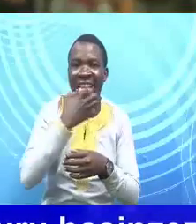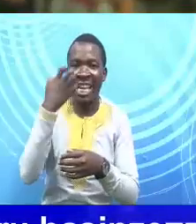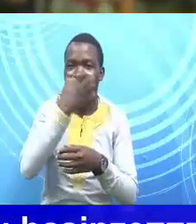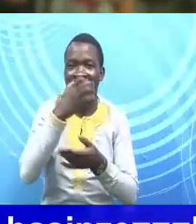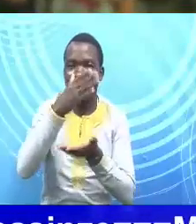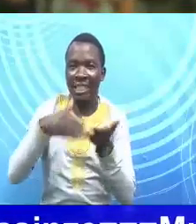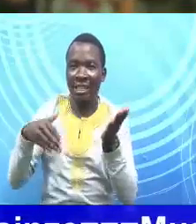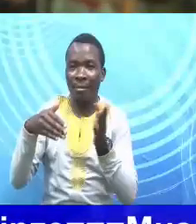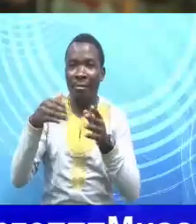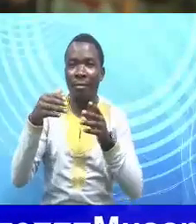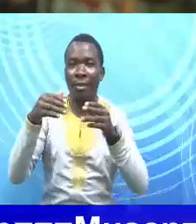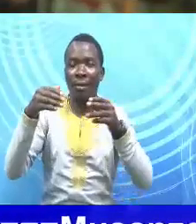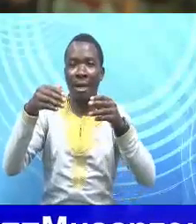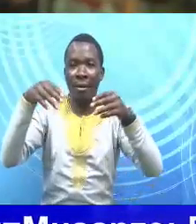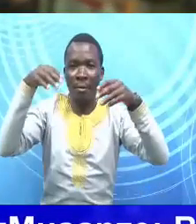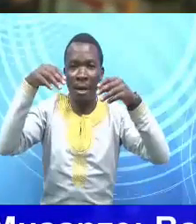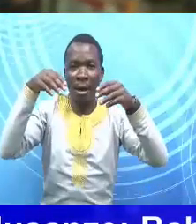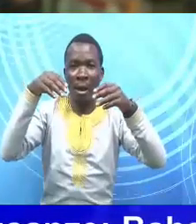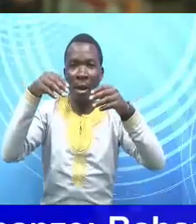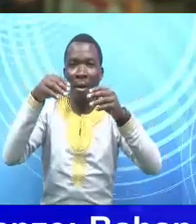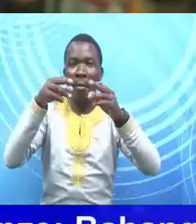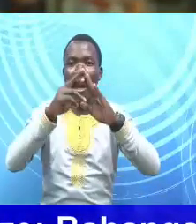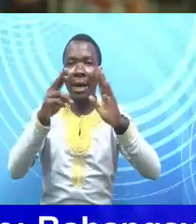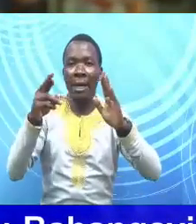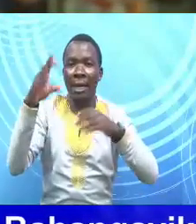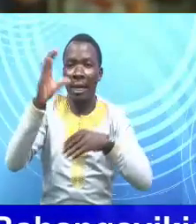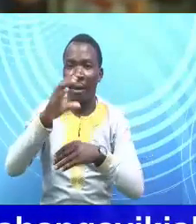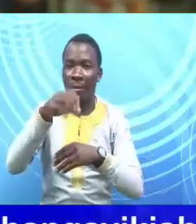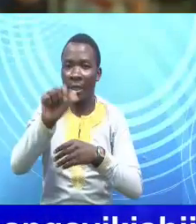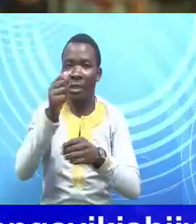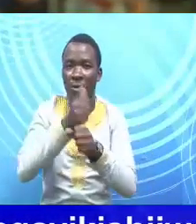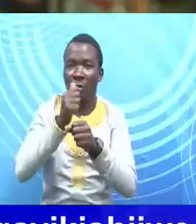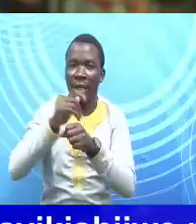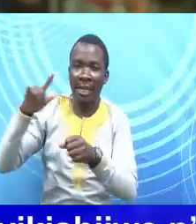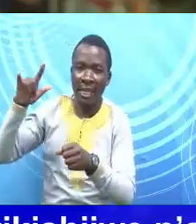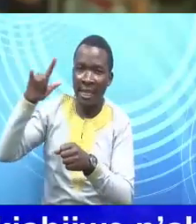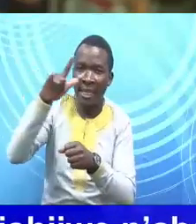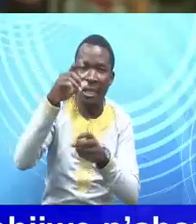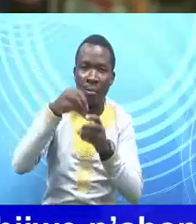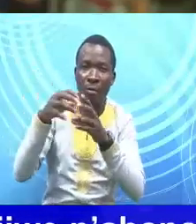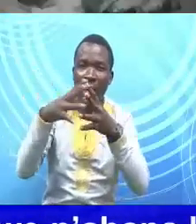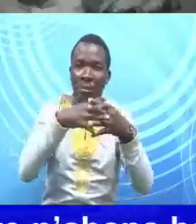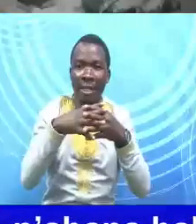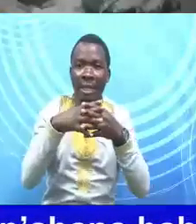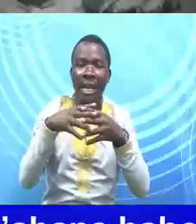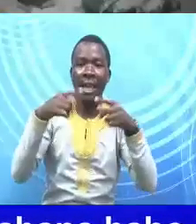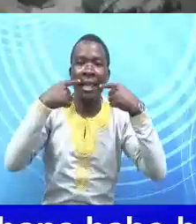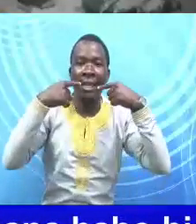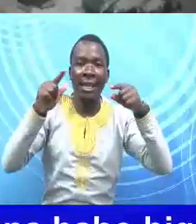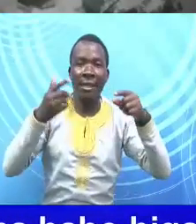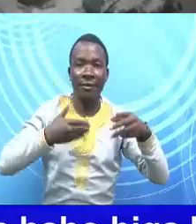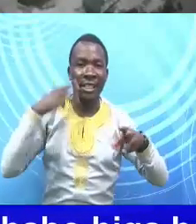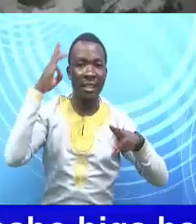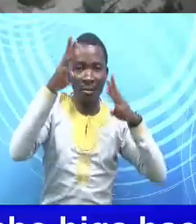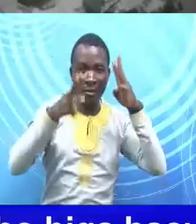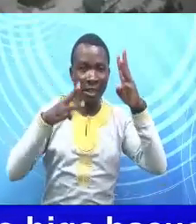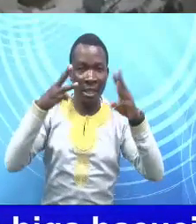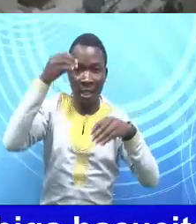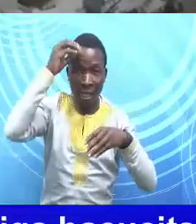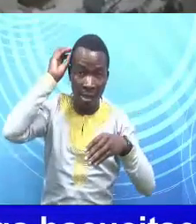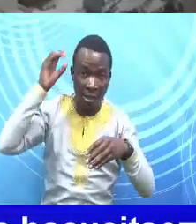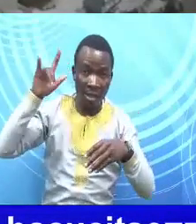mu bahoze bakuriye kompani ya Boeing ifite icyicaro ya Seattle muri Amerika yatangaje ko afite impungenge ku buziranenge bw'izi ndege muri raporo